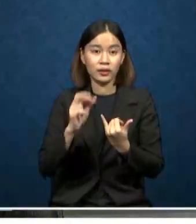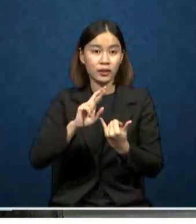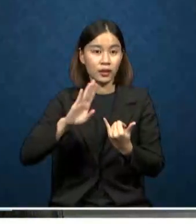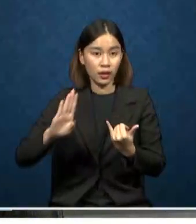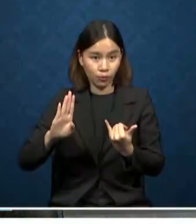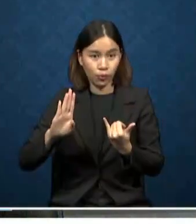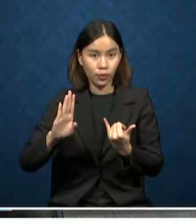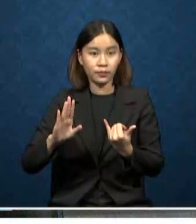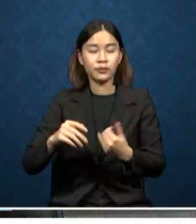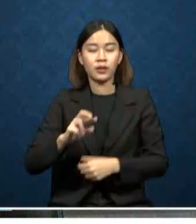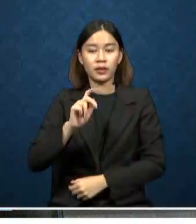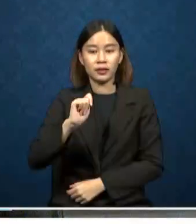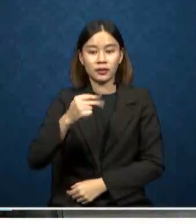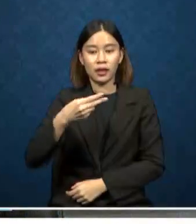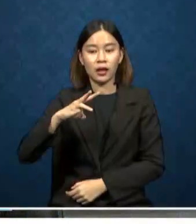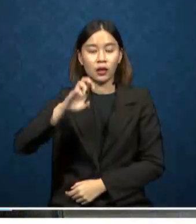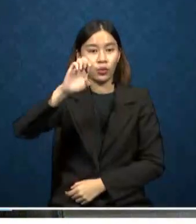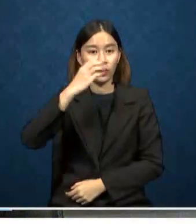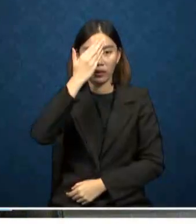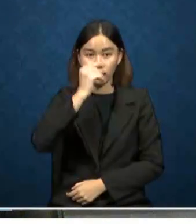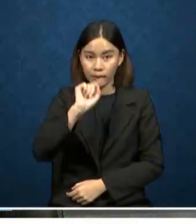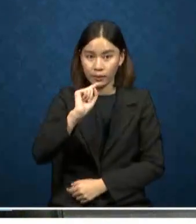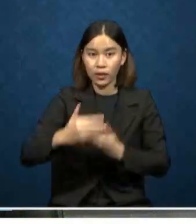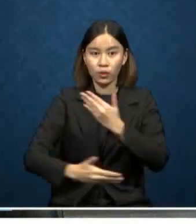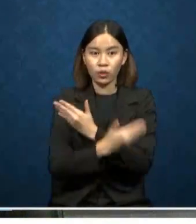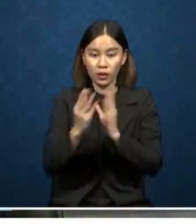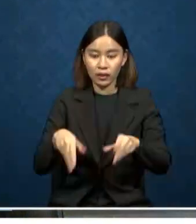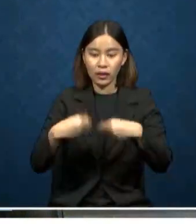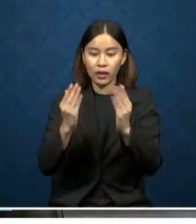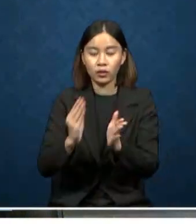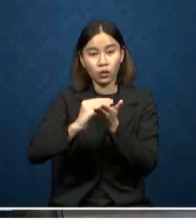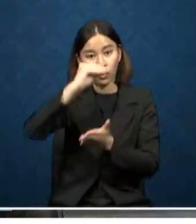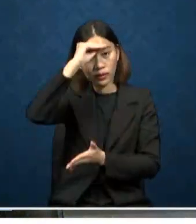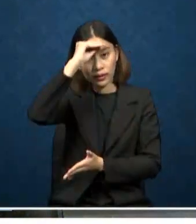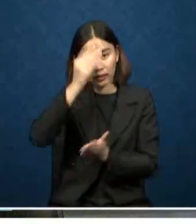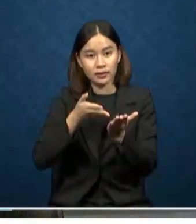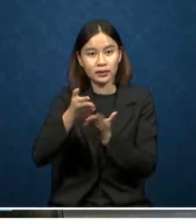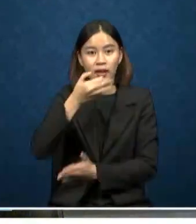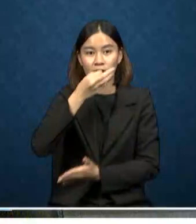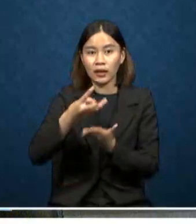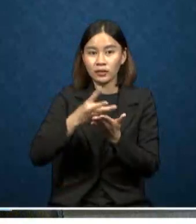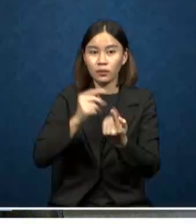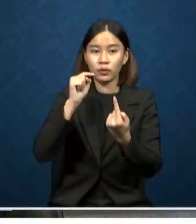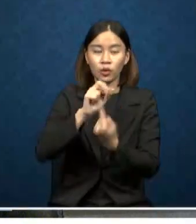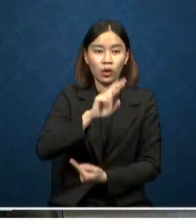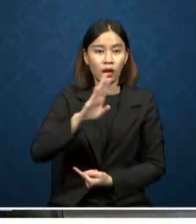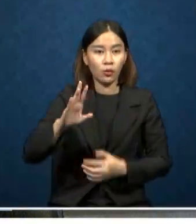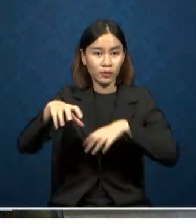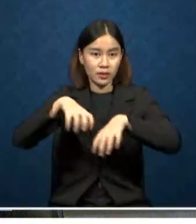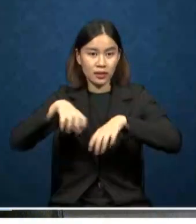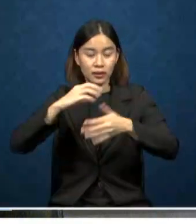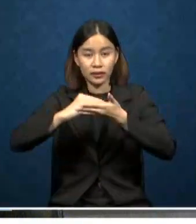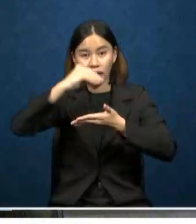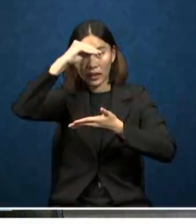ทวิวุฒิเนี้ยนะคะก็เพื่อที่สร้างโอกาสให้ผู้เรียนอาชีวะได้เข้าถึงระบบทางการจัดการ